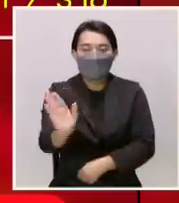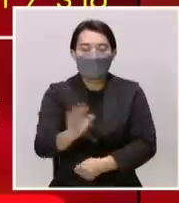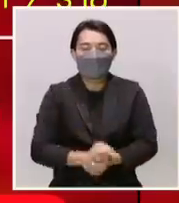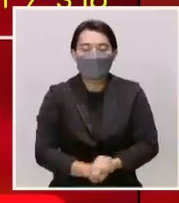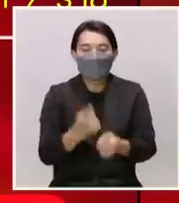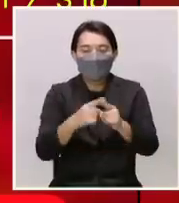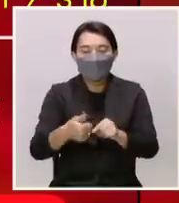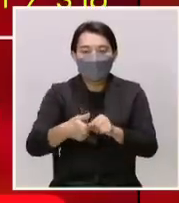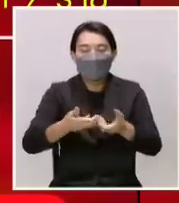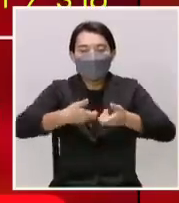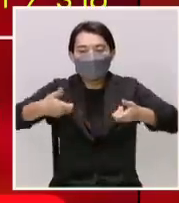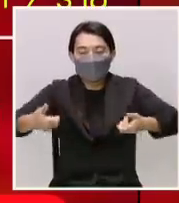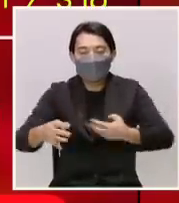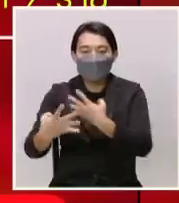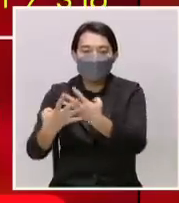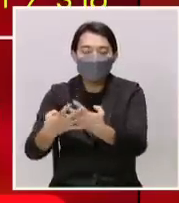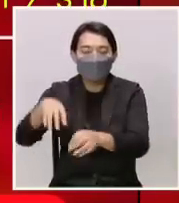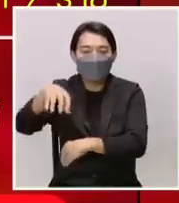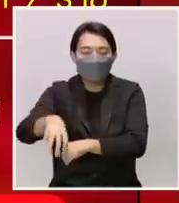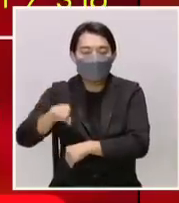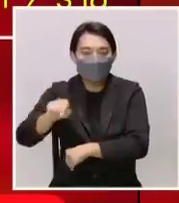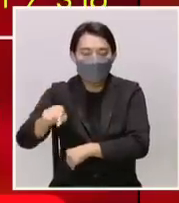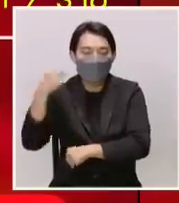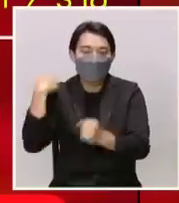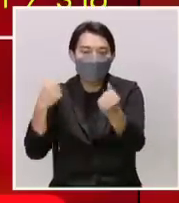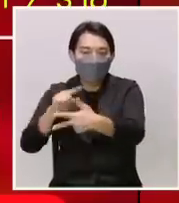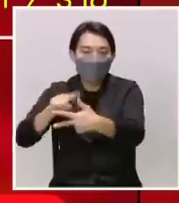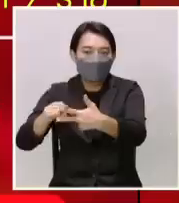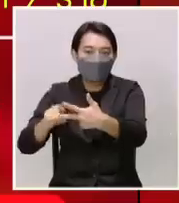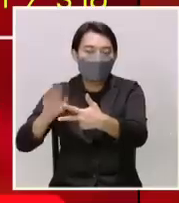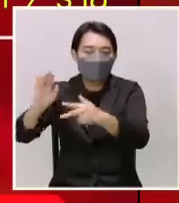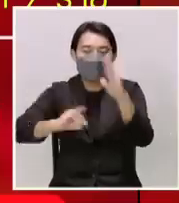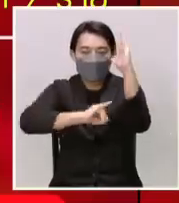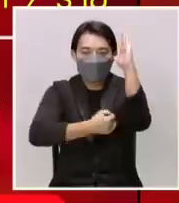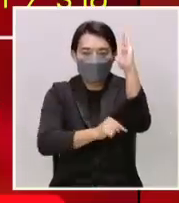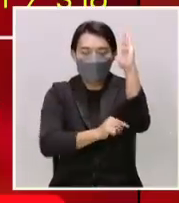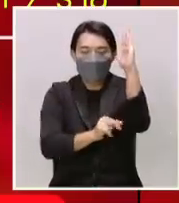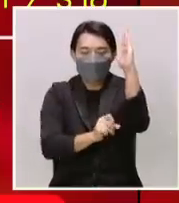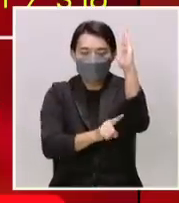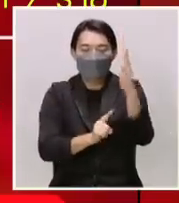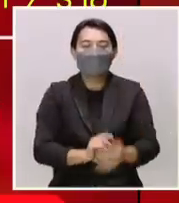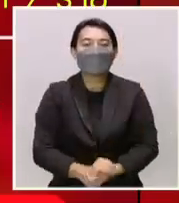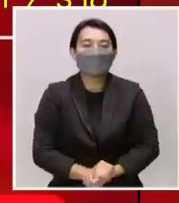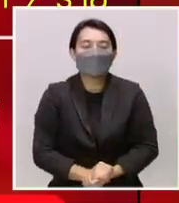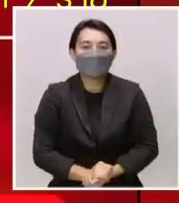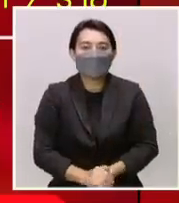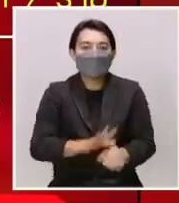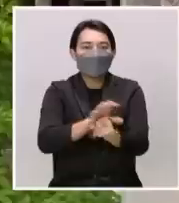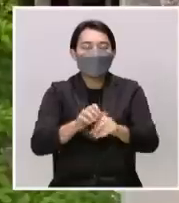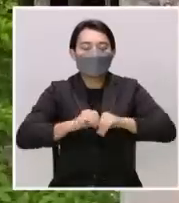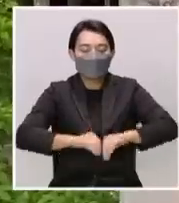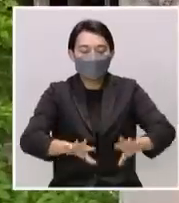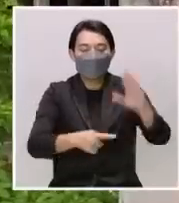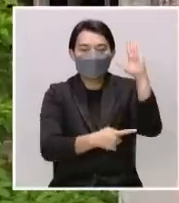ว่าจะนำตัวไปฝากไว้ที่3เรือนจำและสถานกักตัวในจังหวัดสำหรับสถานการณ์การระบาดของโควิด-19